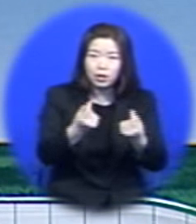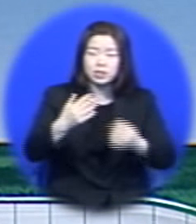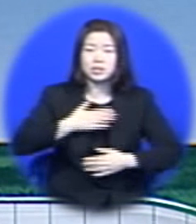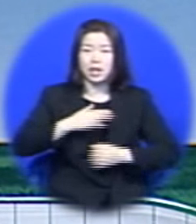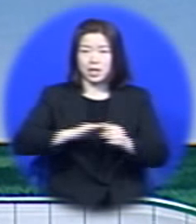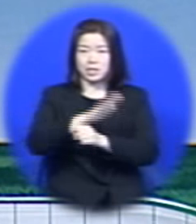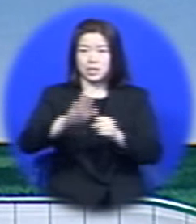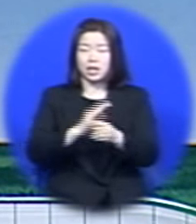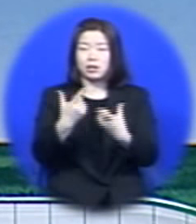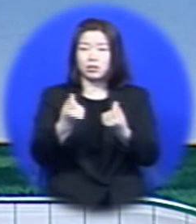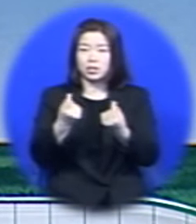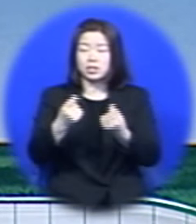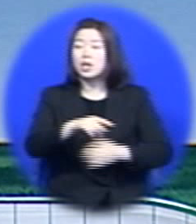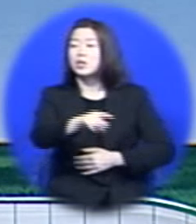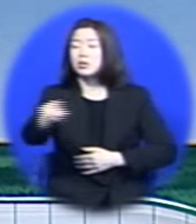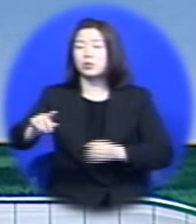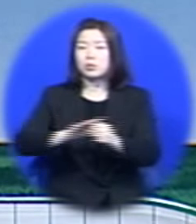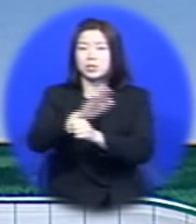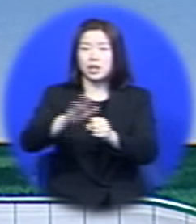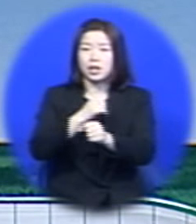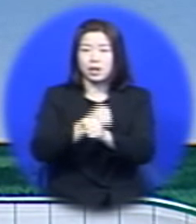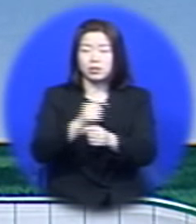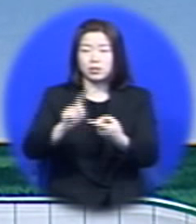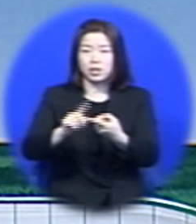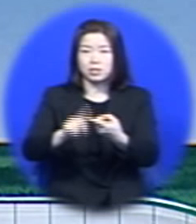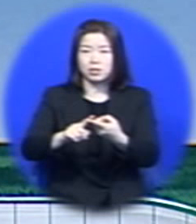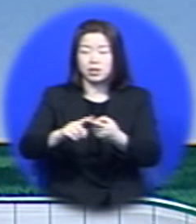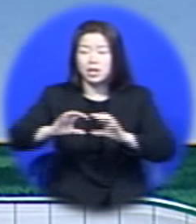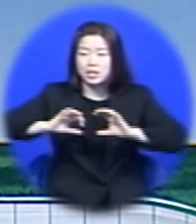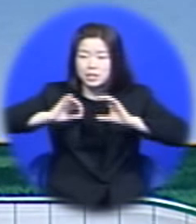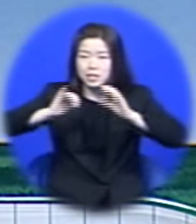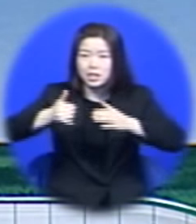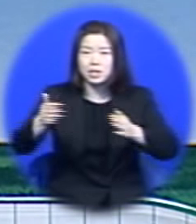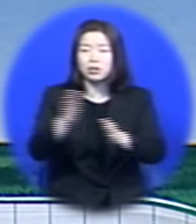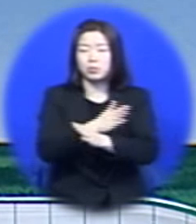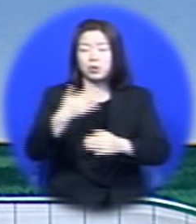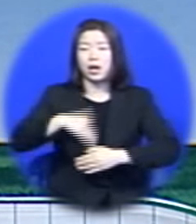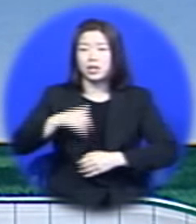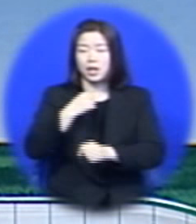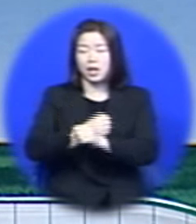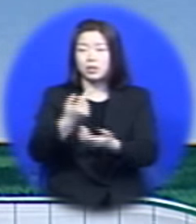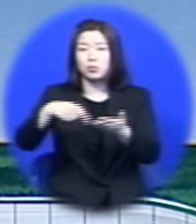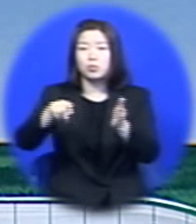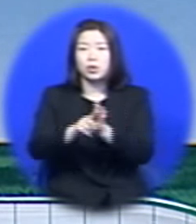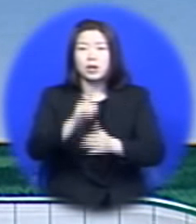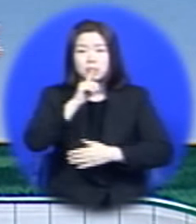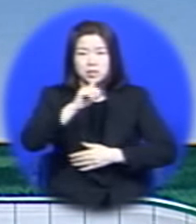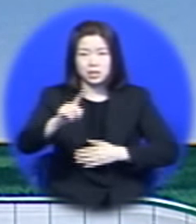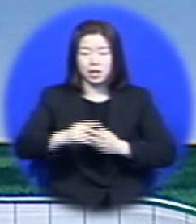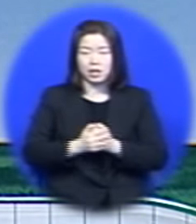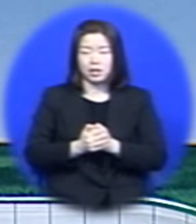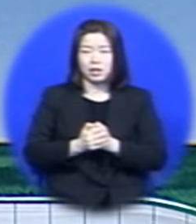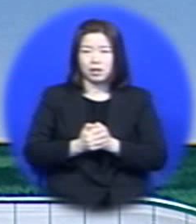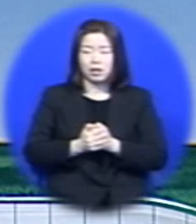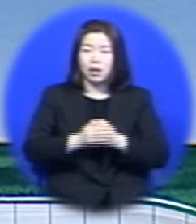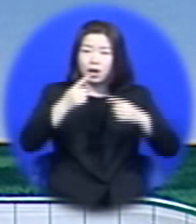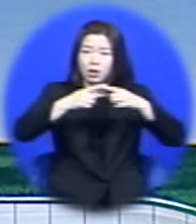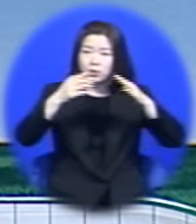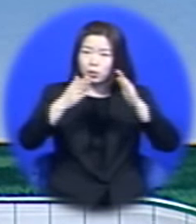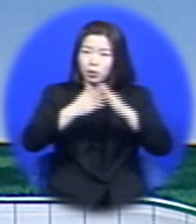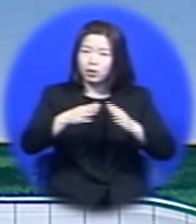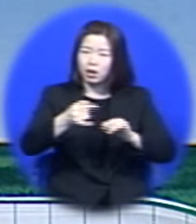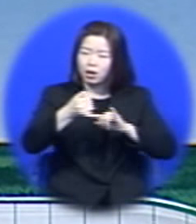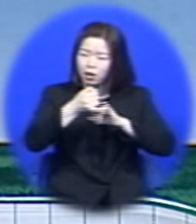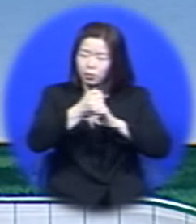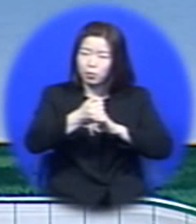저희도 사랑하신 것을 세상으로 알게 하려 함이로소이다. 여러분, 교회가 굳이 하나가 되지 않아도